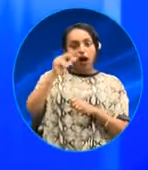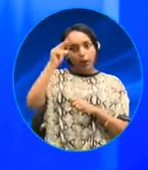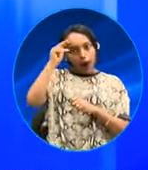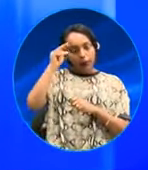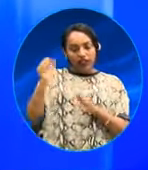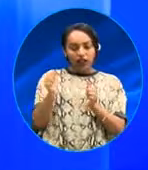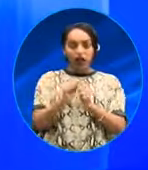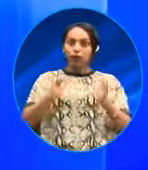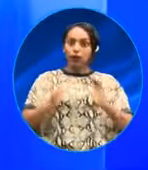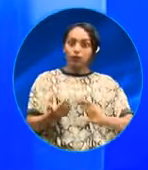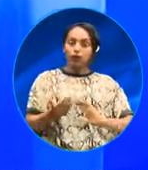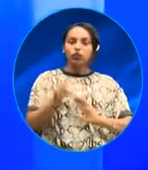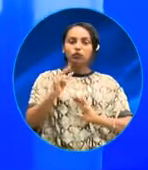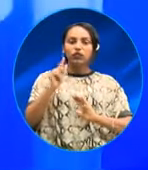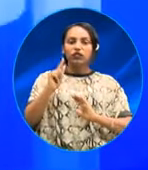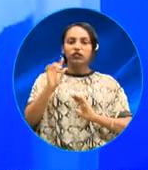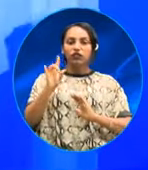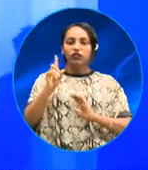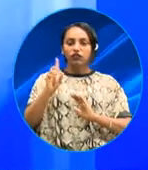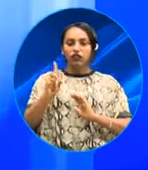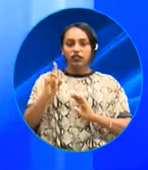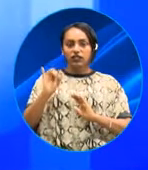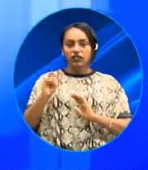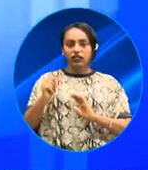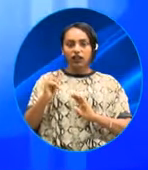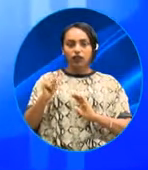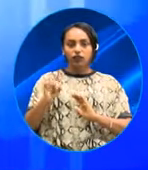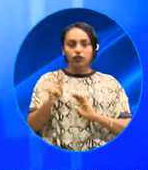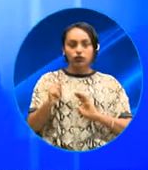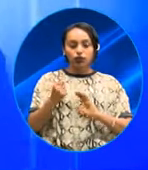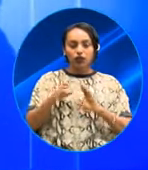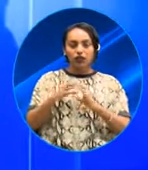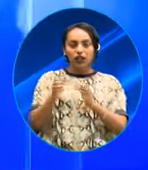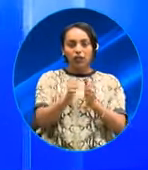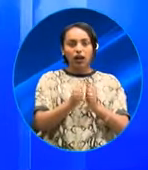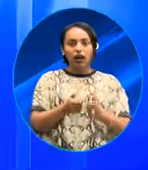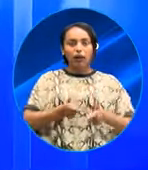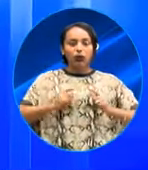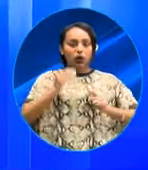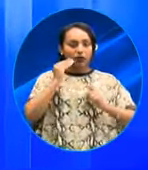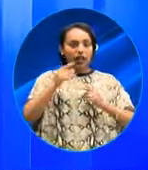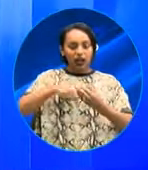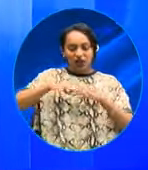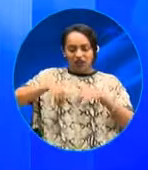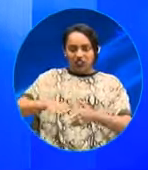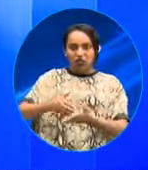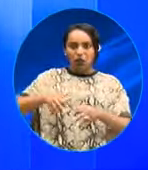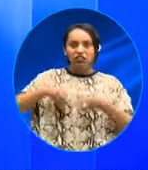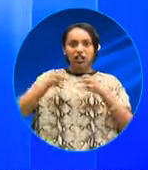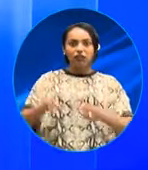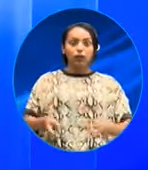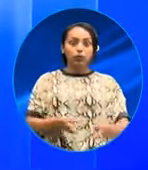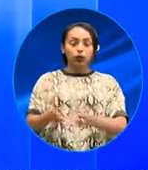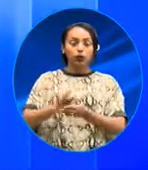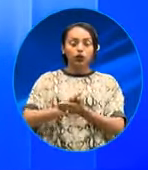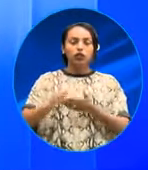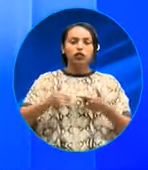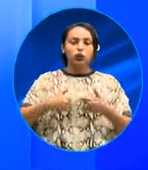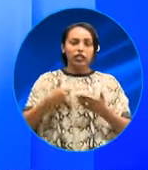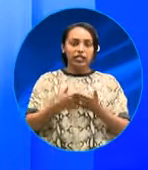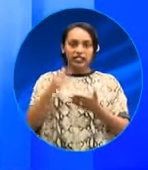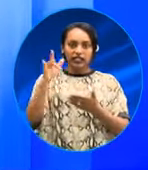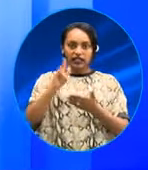መሐመድ ጋር በመሆን በነፋስ ስልክ ላፍቶ ክፍለ ከተማ የጋራ መኖሪያ ቤት አካባቢ የፍሳሽ ማስተላለፊያ መስመሮችን